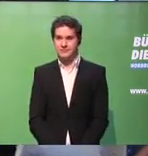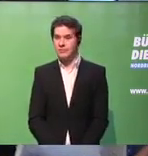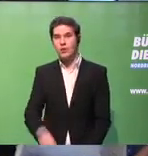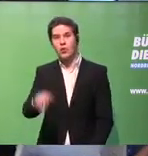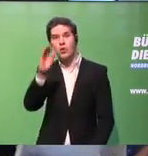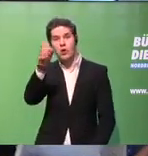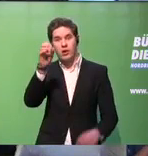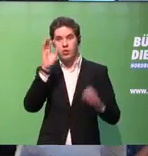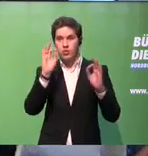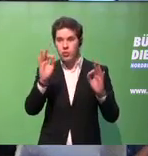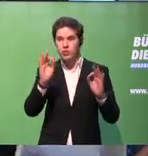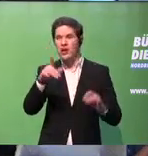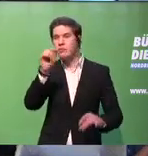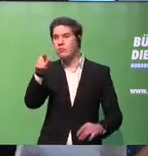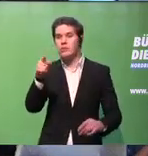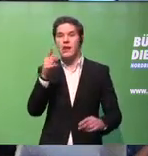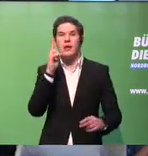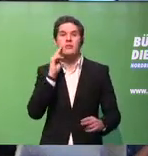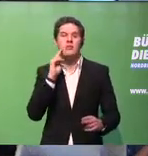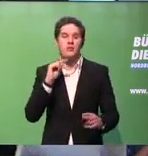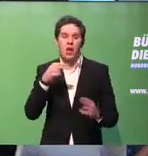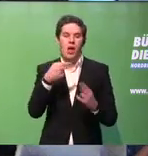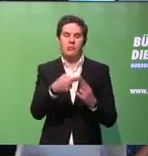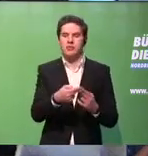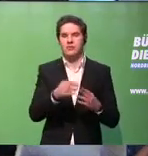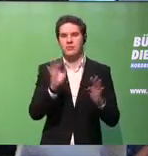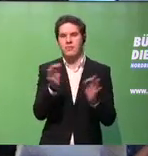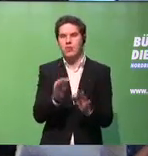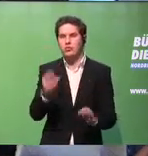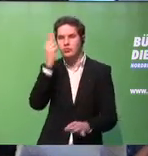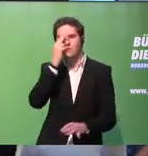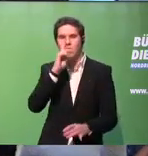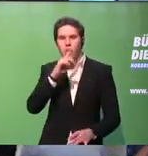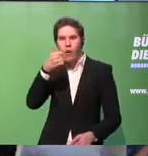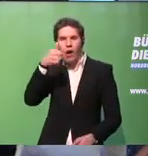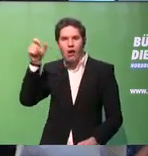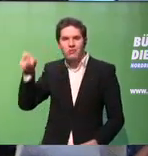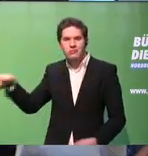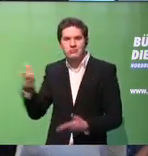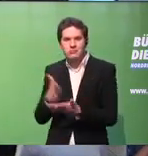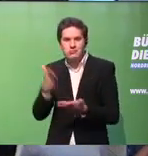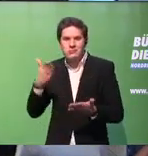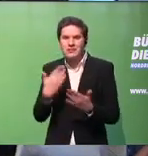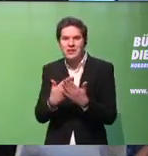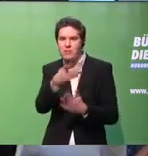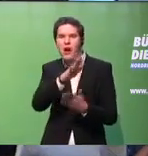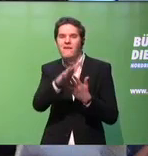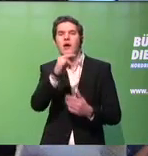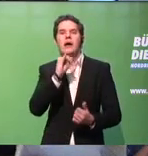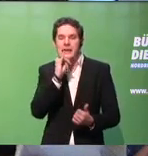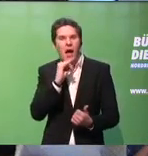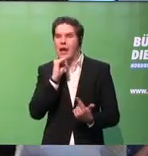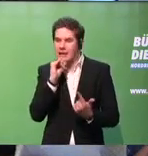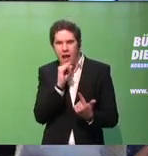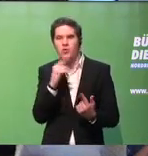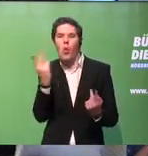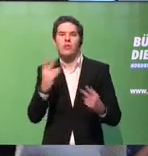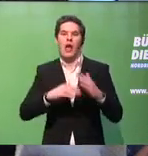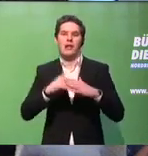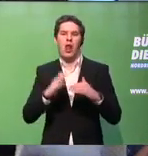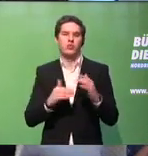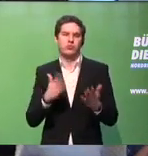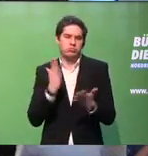So, ihr müsst da keinen Namen eintragen, weil wir ja sowieso nur eine Kandidatur haben. Kreuzchen bei Ja oder Nein oder Enthaltung reicht.